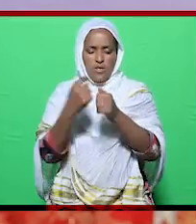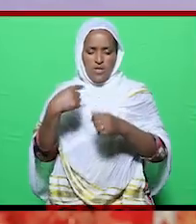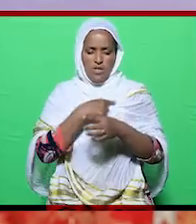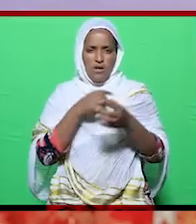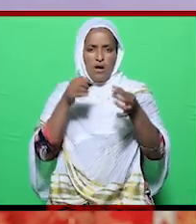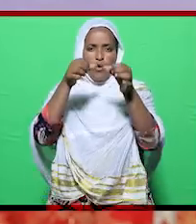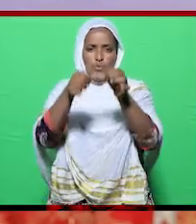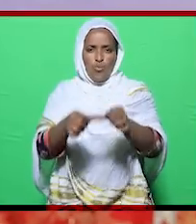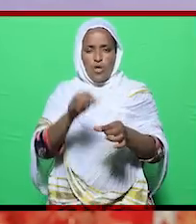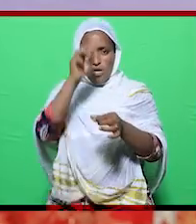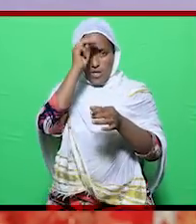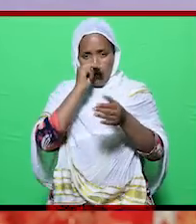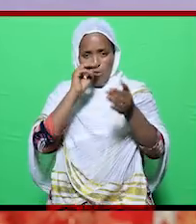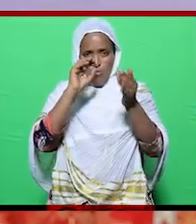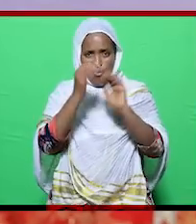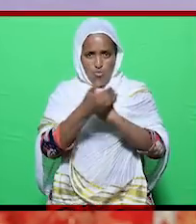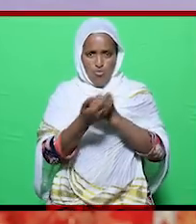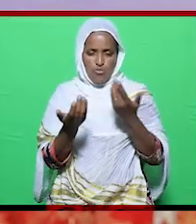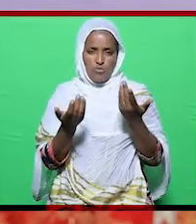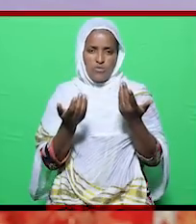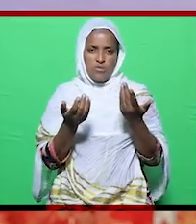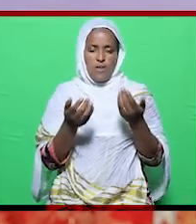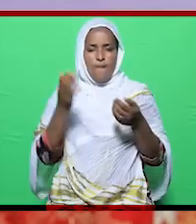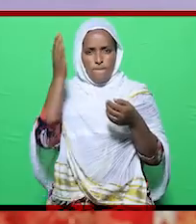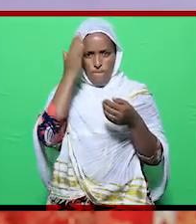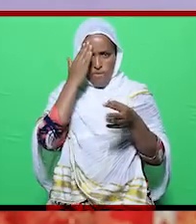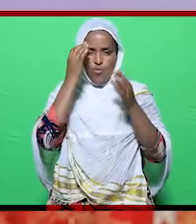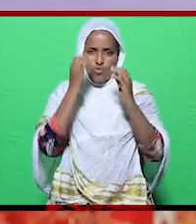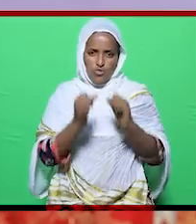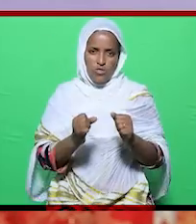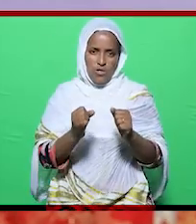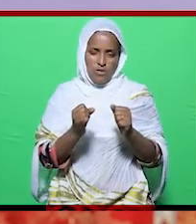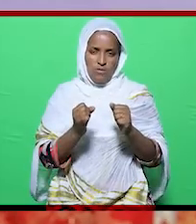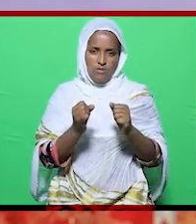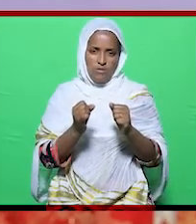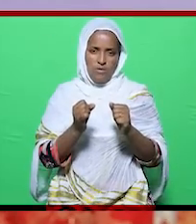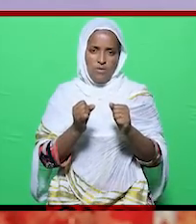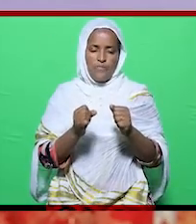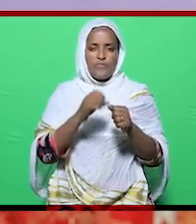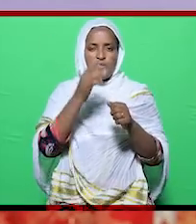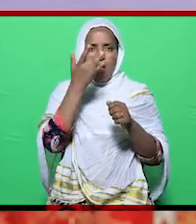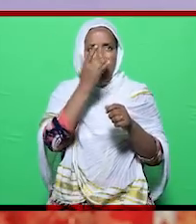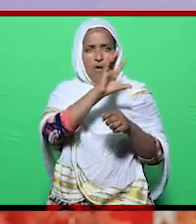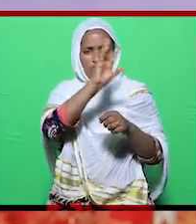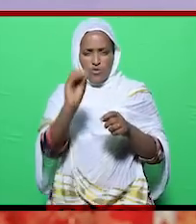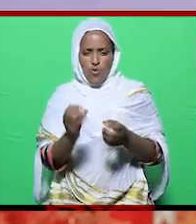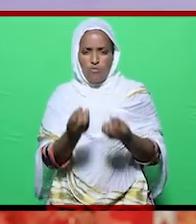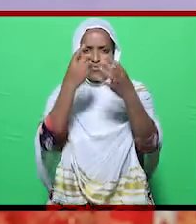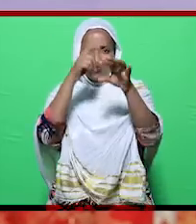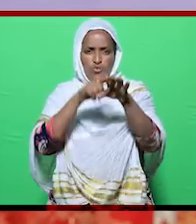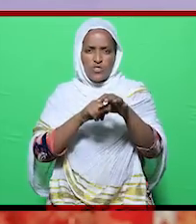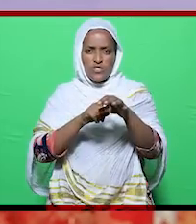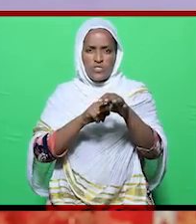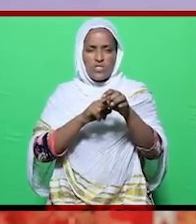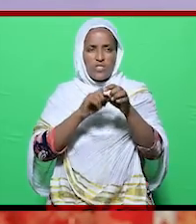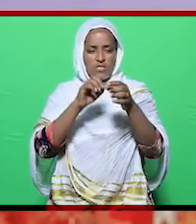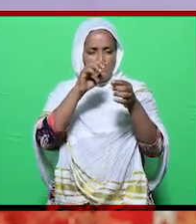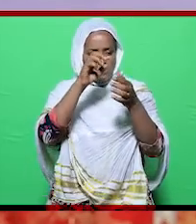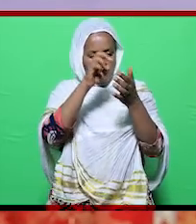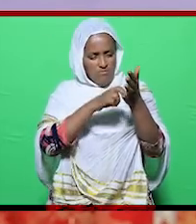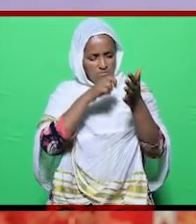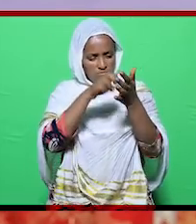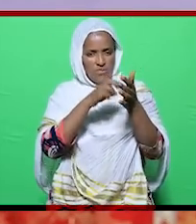ቃሉ አለን። ስለዚህ ሥዕል ከኢትዮጵያውያን ጋር ምን ያህል ከኛ ጋር የቆየ ጥበብ እንደሆነ